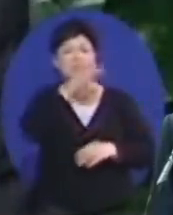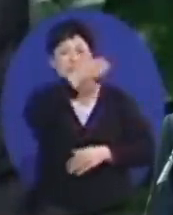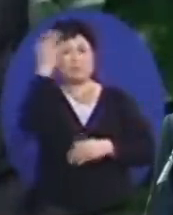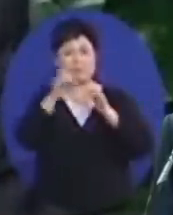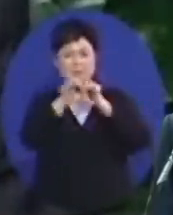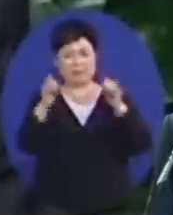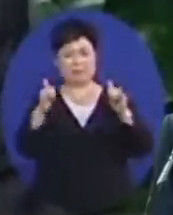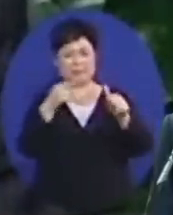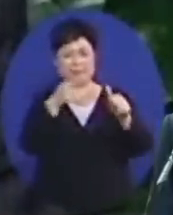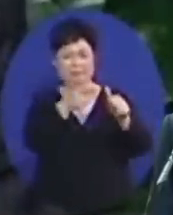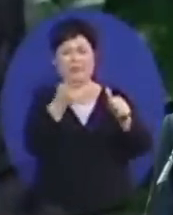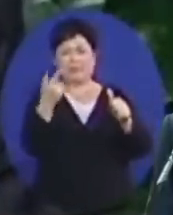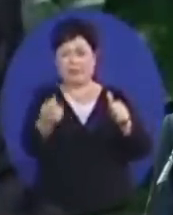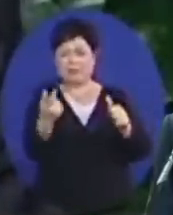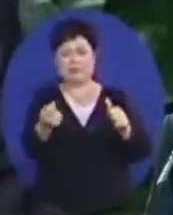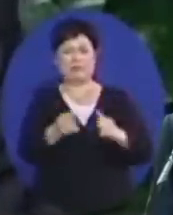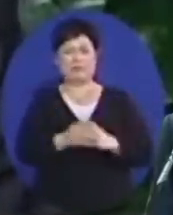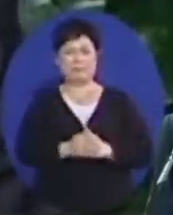같이